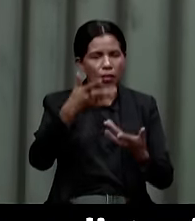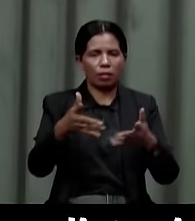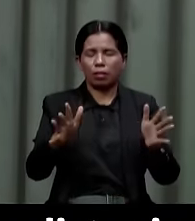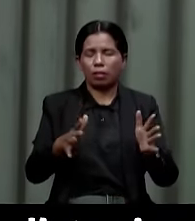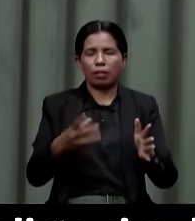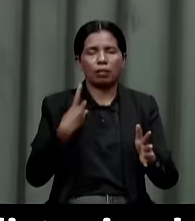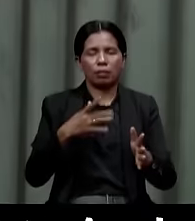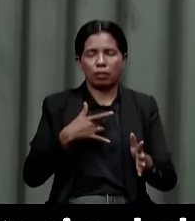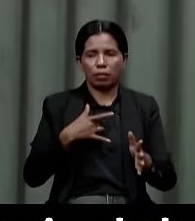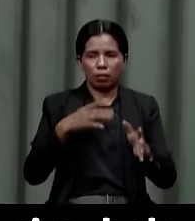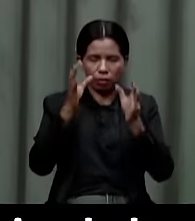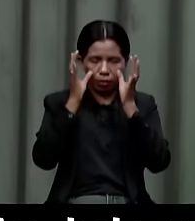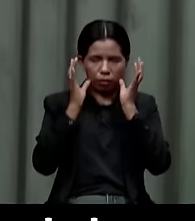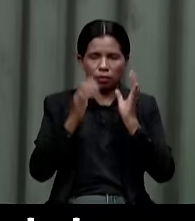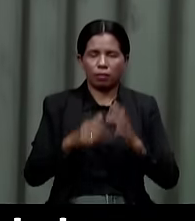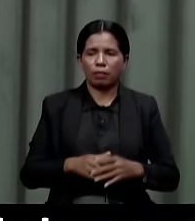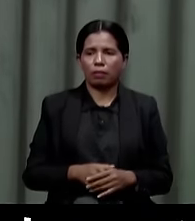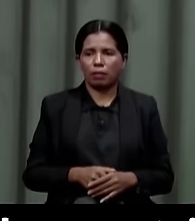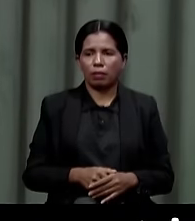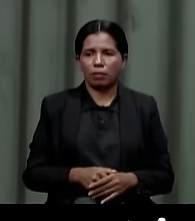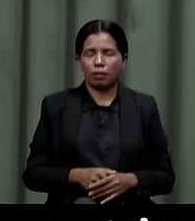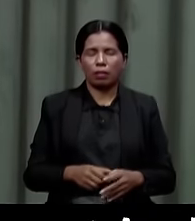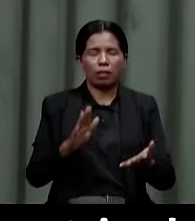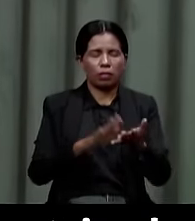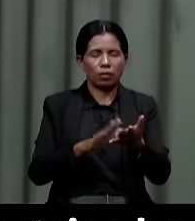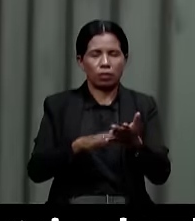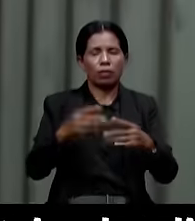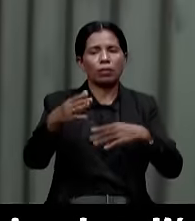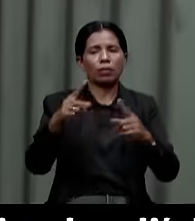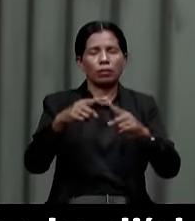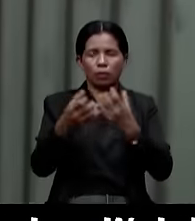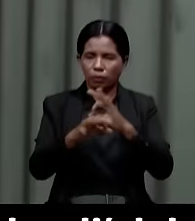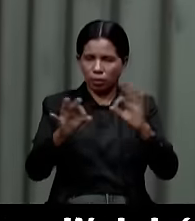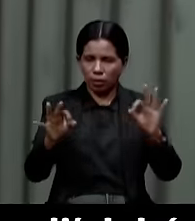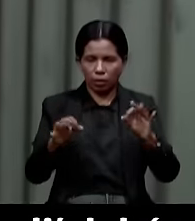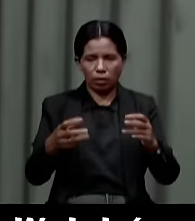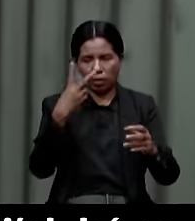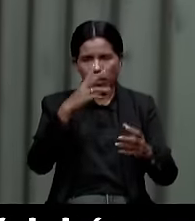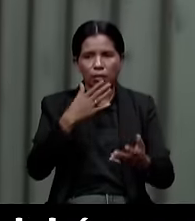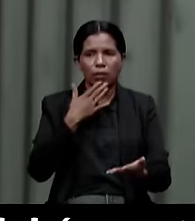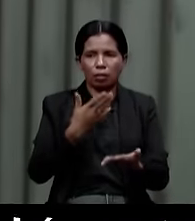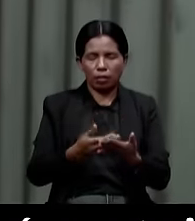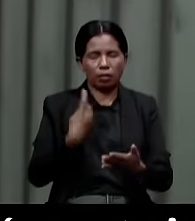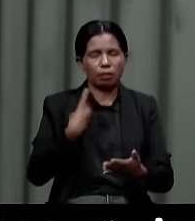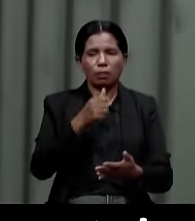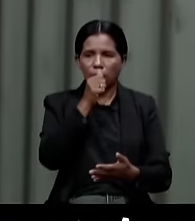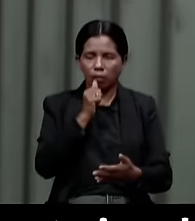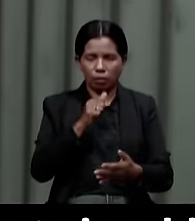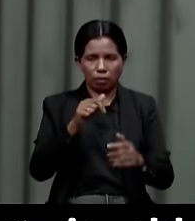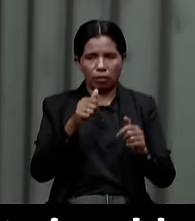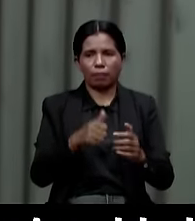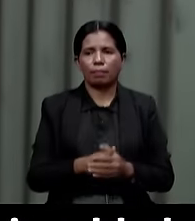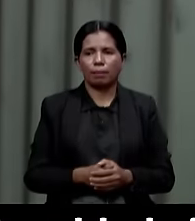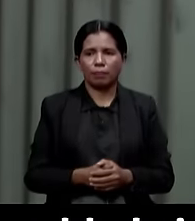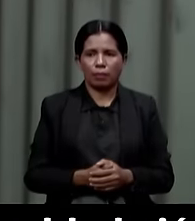hawatu, atu eskola to ramata galay. Hari dia gala dia kamu pesen si di